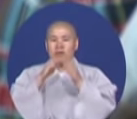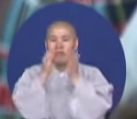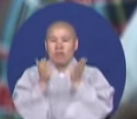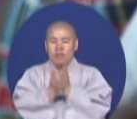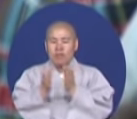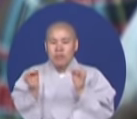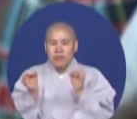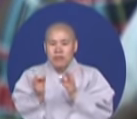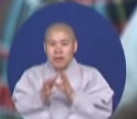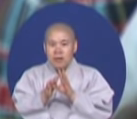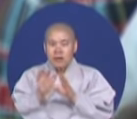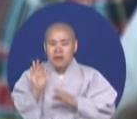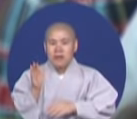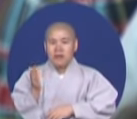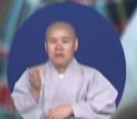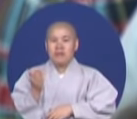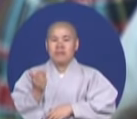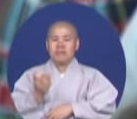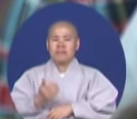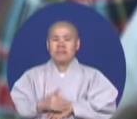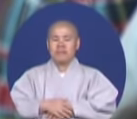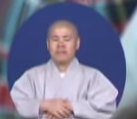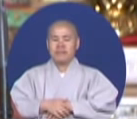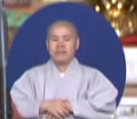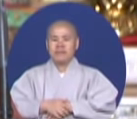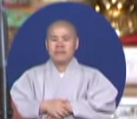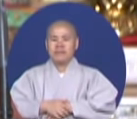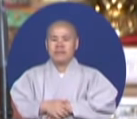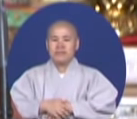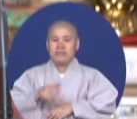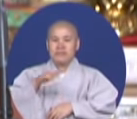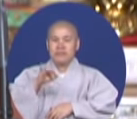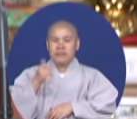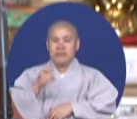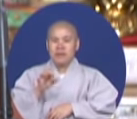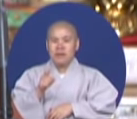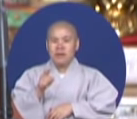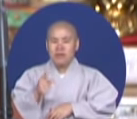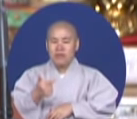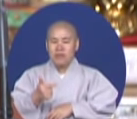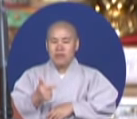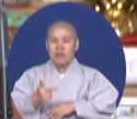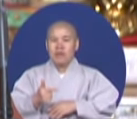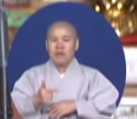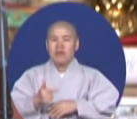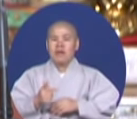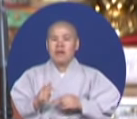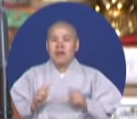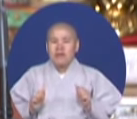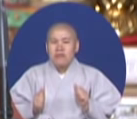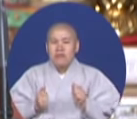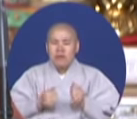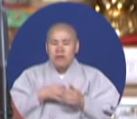제자지. 무량중재제. 이 진원을 다 일심으로